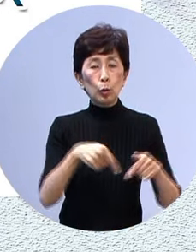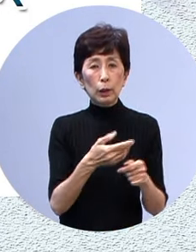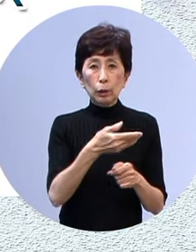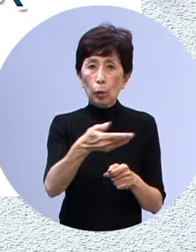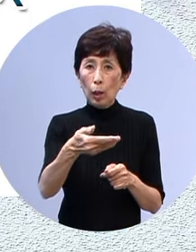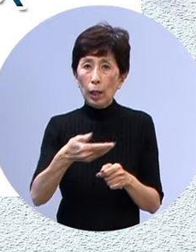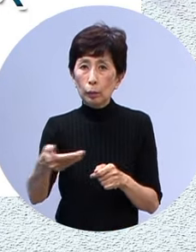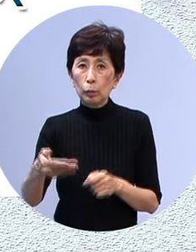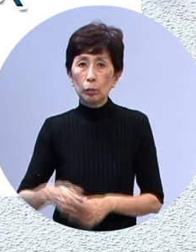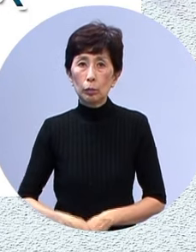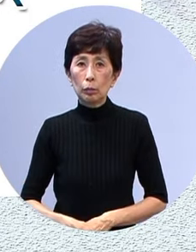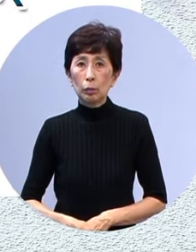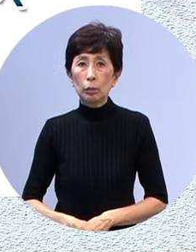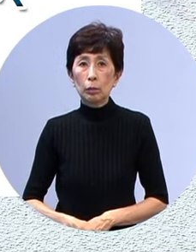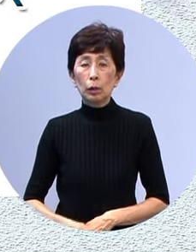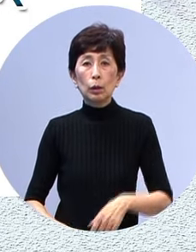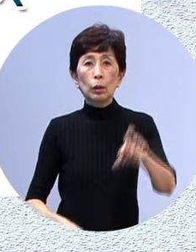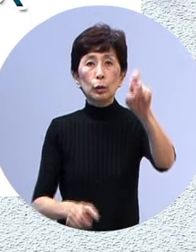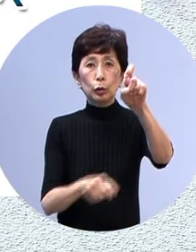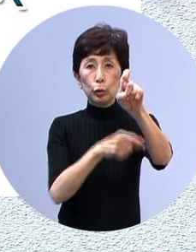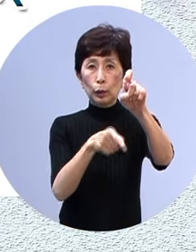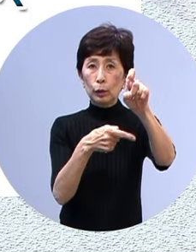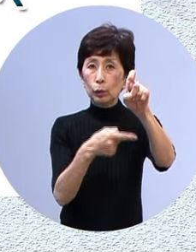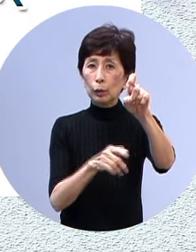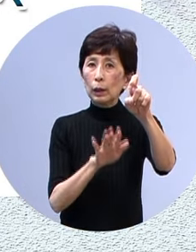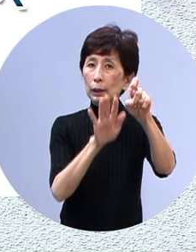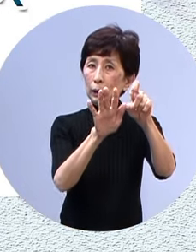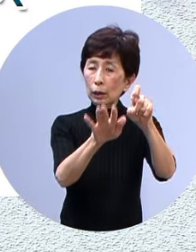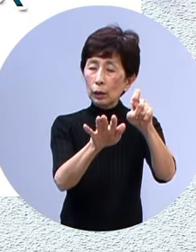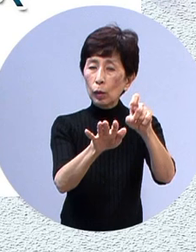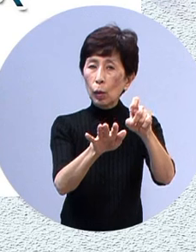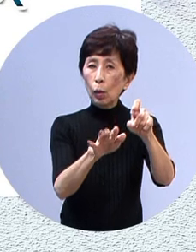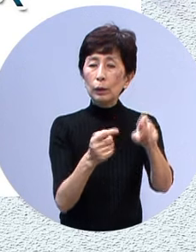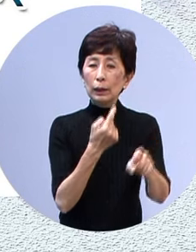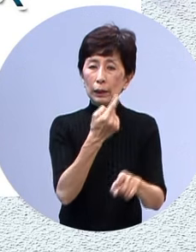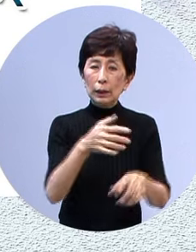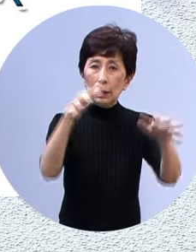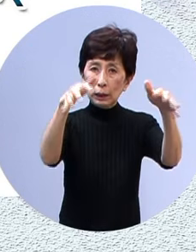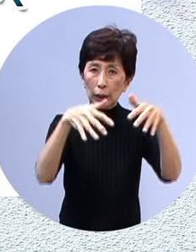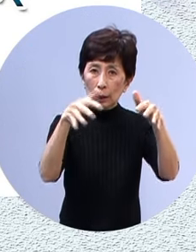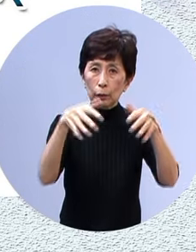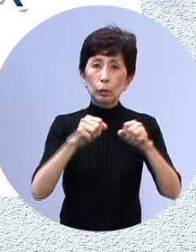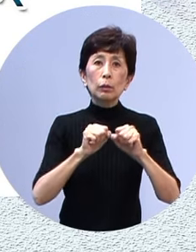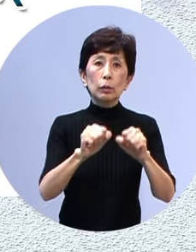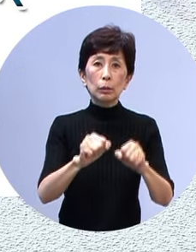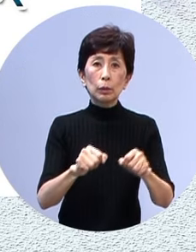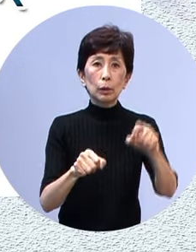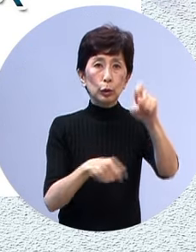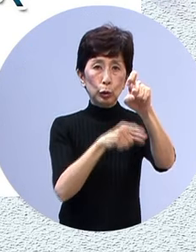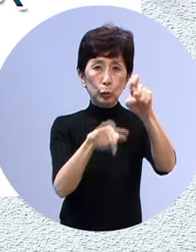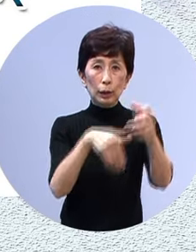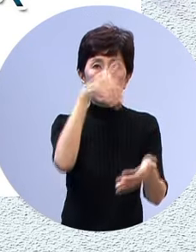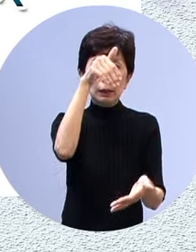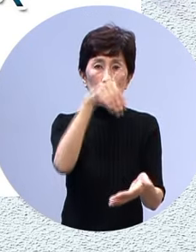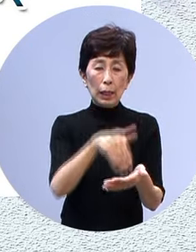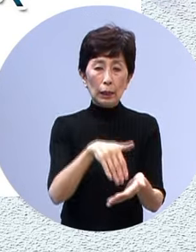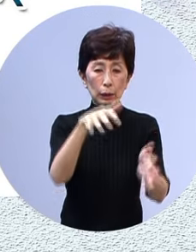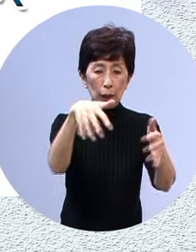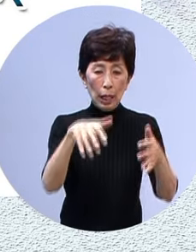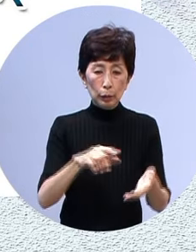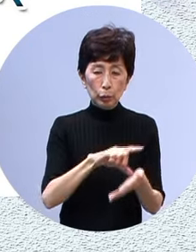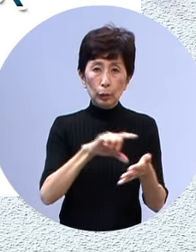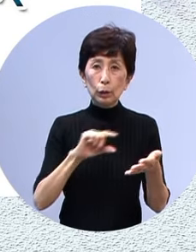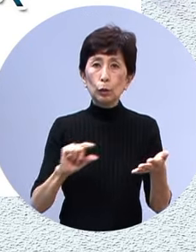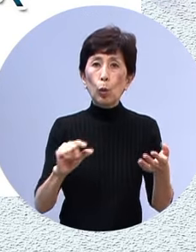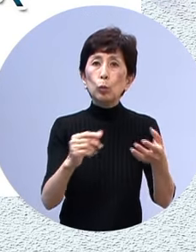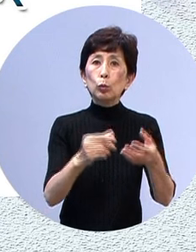布、調査期日となります10月1日以降に回収を行い、10月下旬に回収した調査書類を